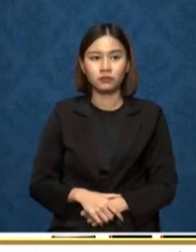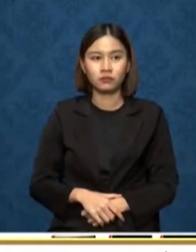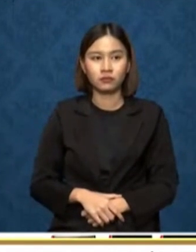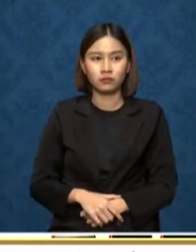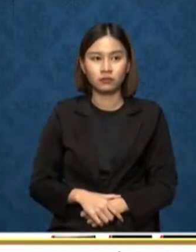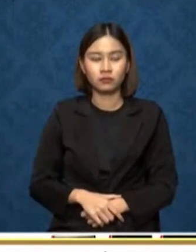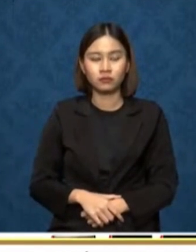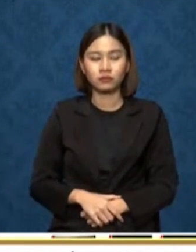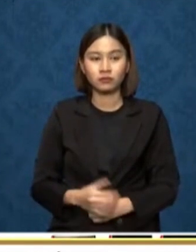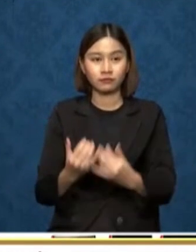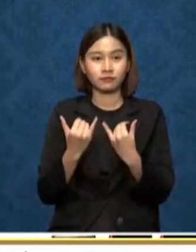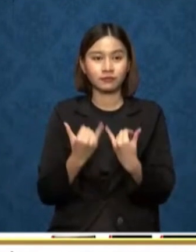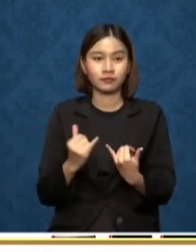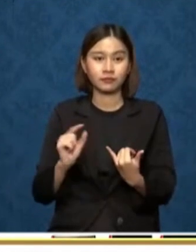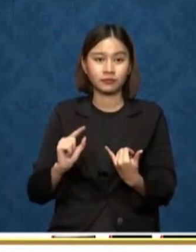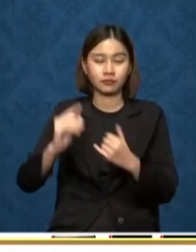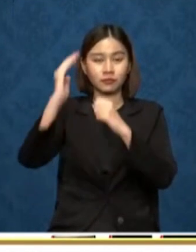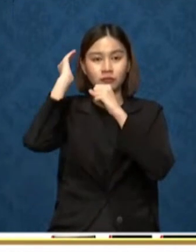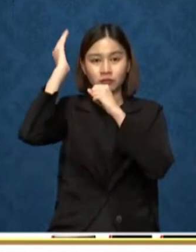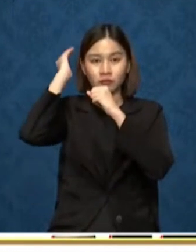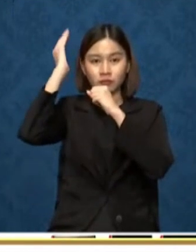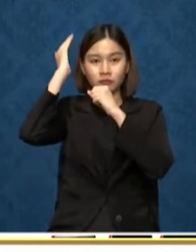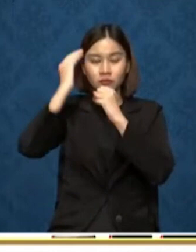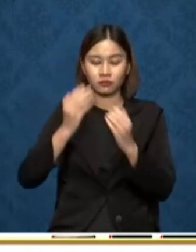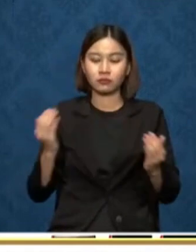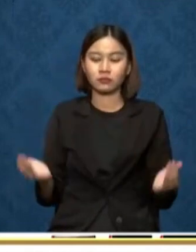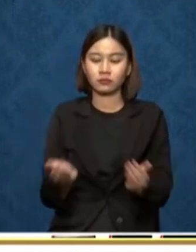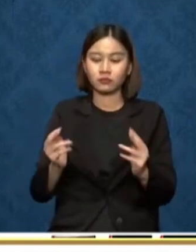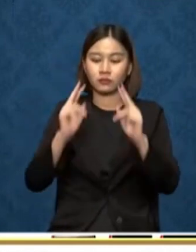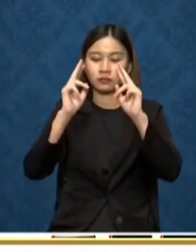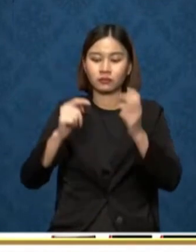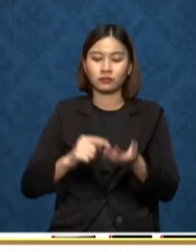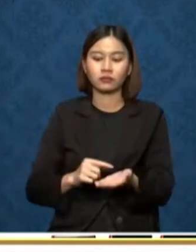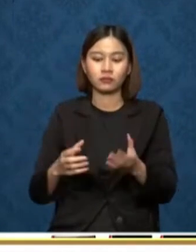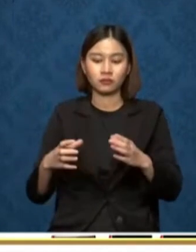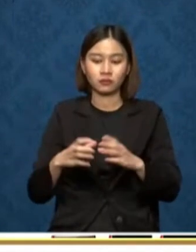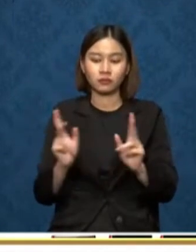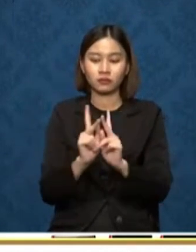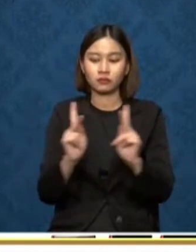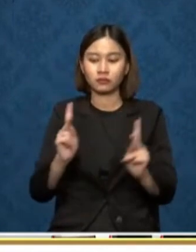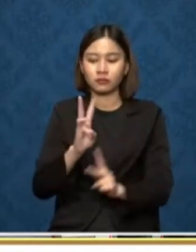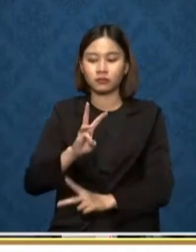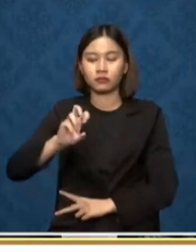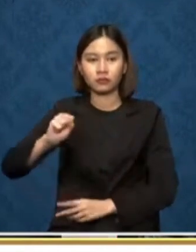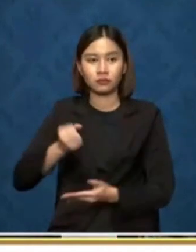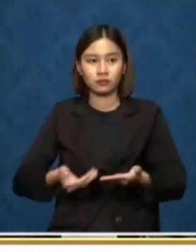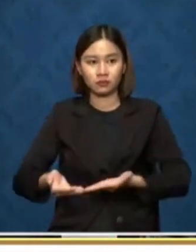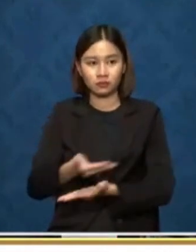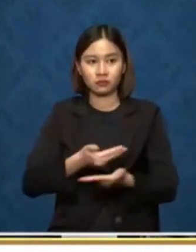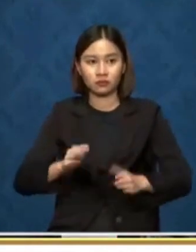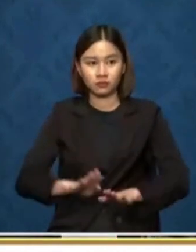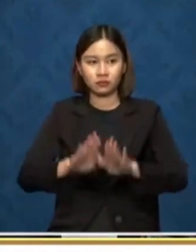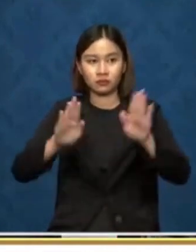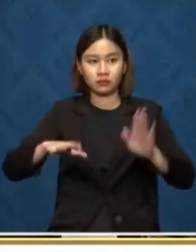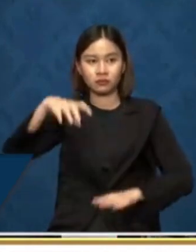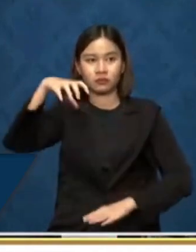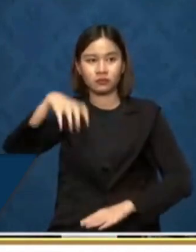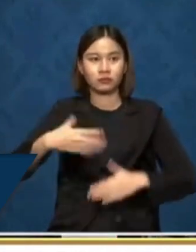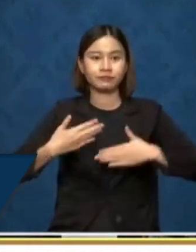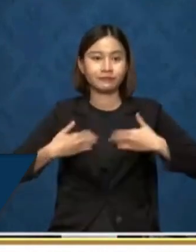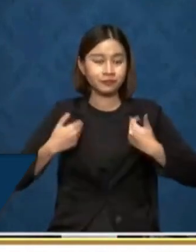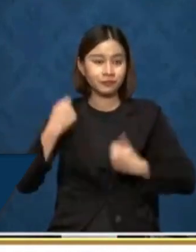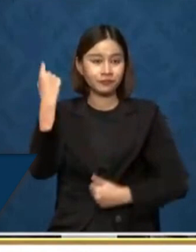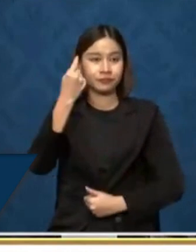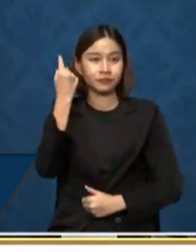ครับวันนี้ครับผมมาอภิปรายสนับสนุนญัตติการตั้งกรรมการวิสามัญเพื่อพิจารณาเปิดสถานบันเทิงแบบครบวงจ